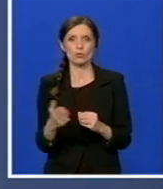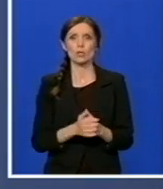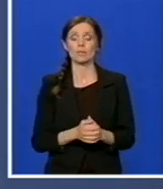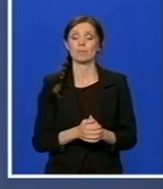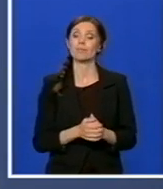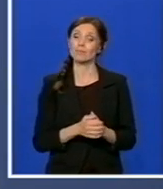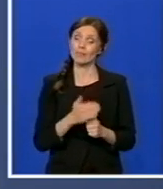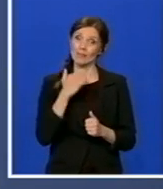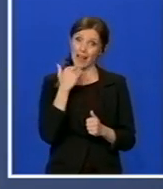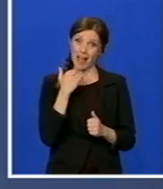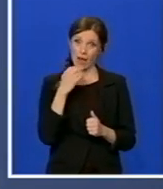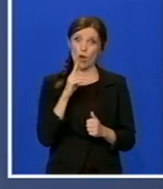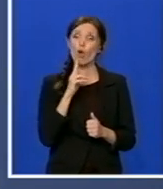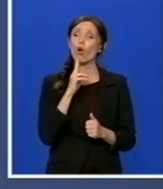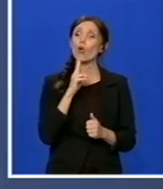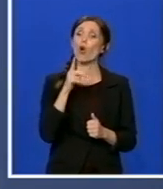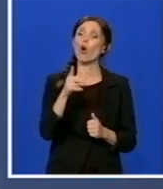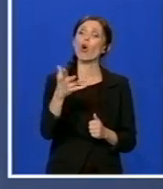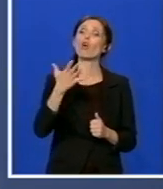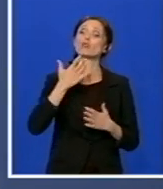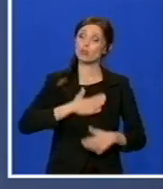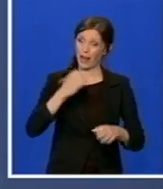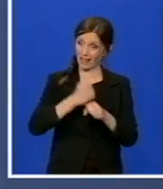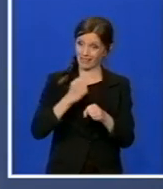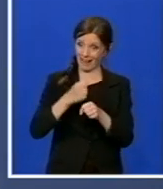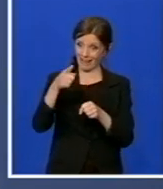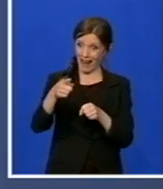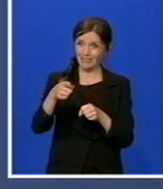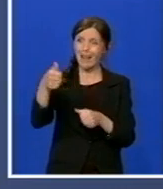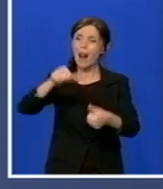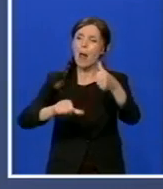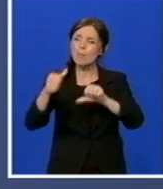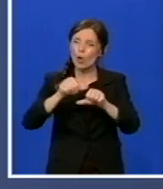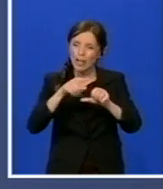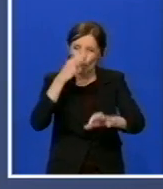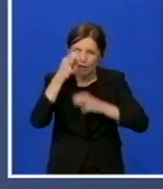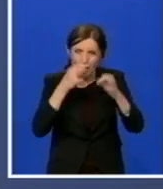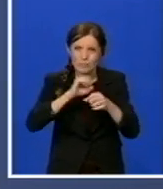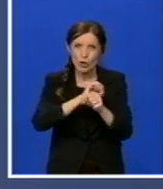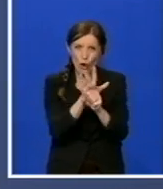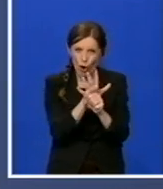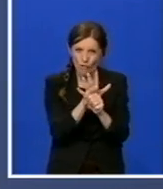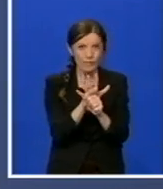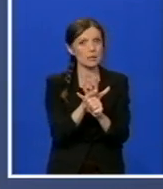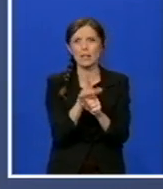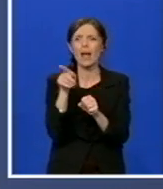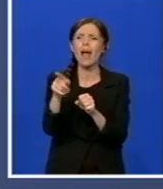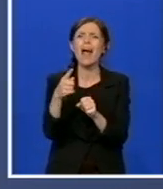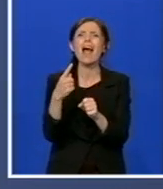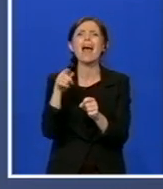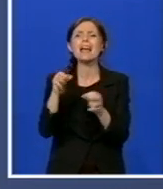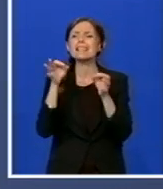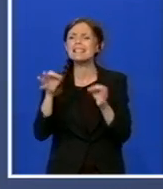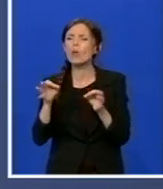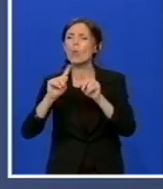radilo u laboratorijskim uslovima sa virusom koji je COVID-19, zahteva nivo sigurnosti,